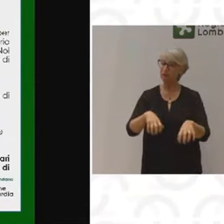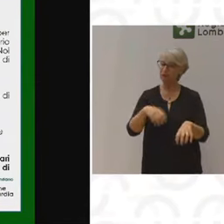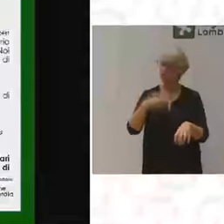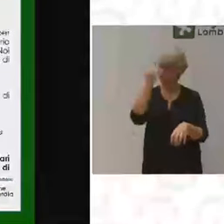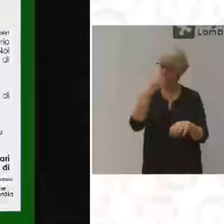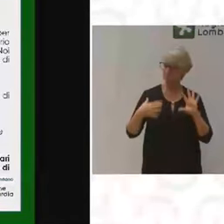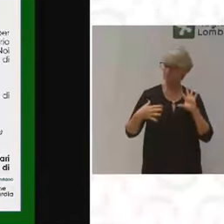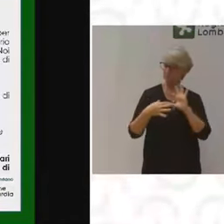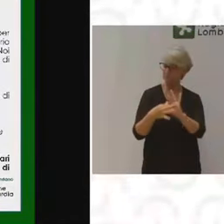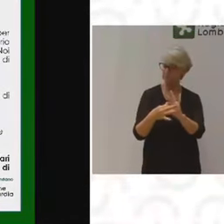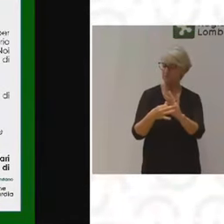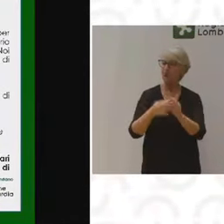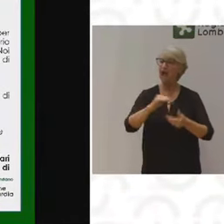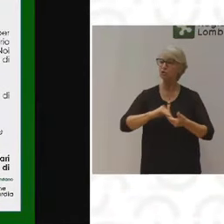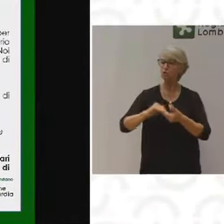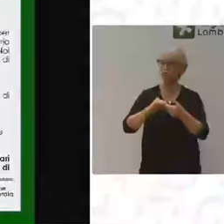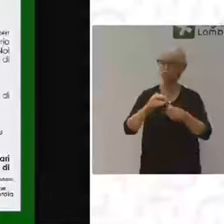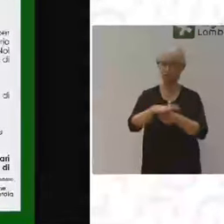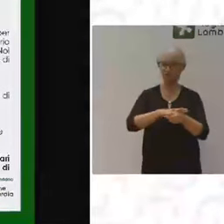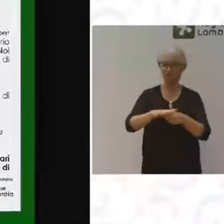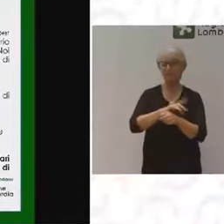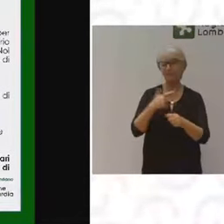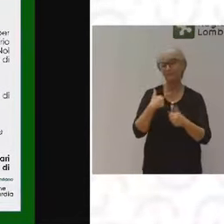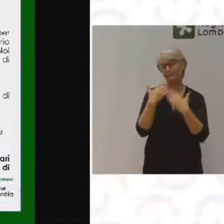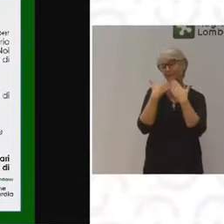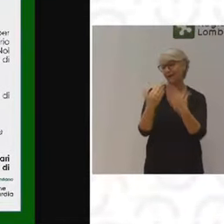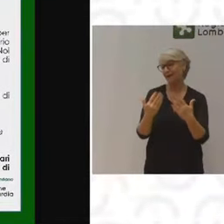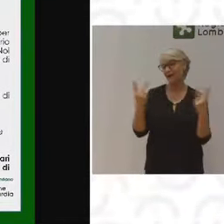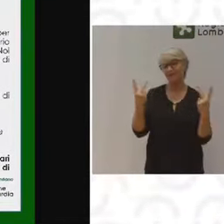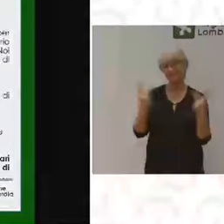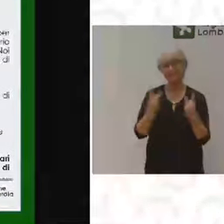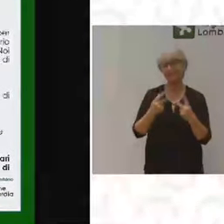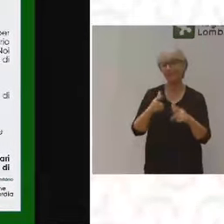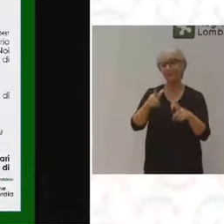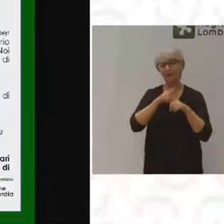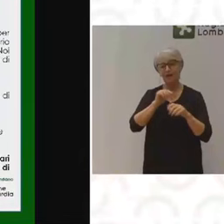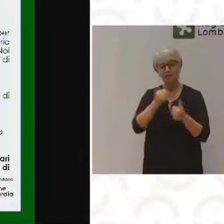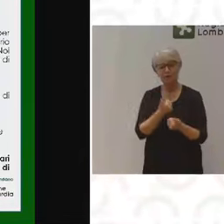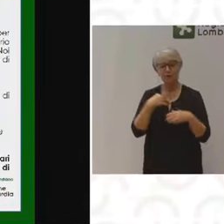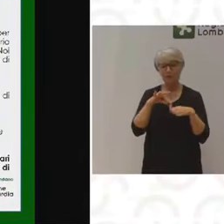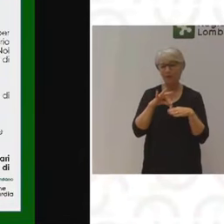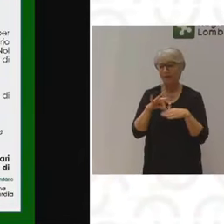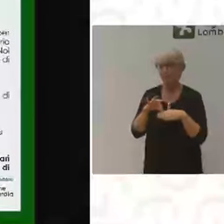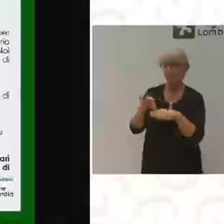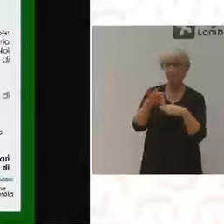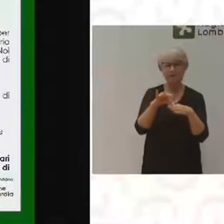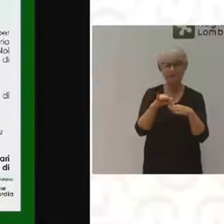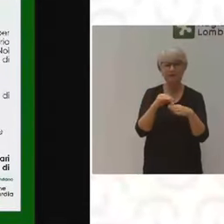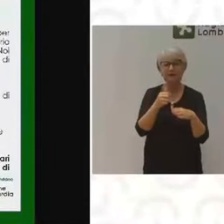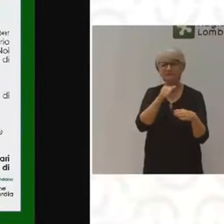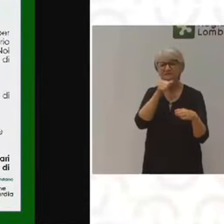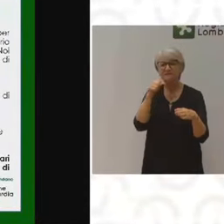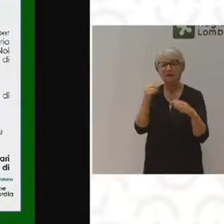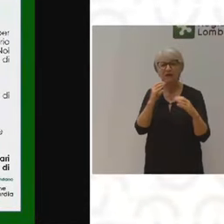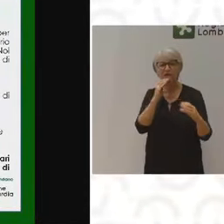alle associazioni familiari, che ringrazio davvero perché ci hanno guidato in che cosa serve comunicare e